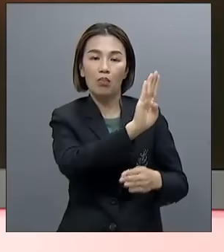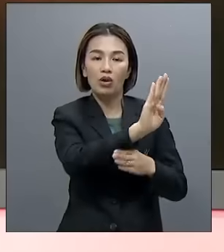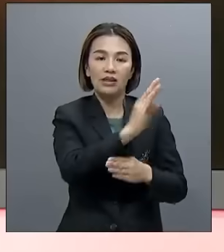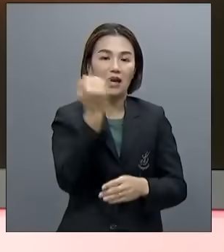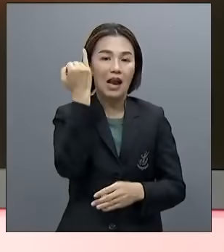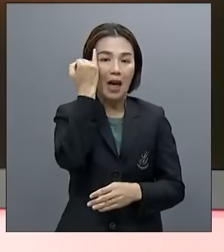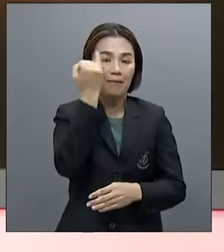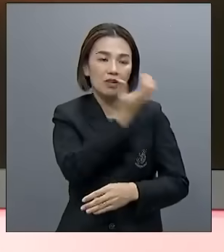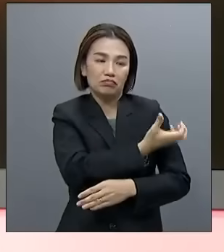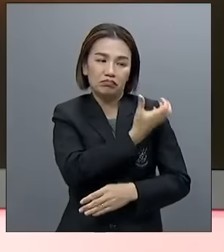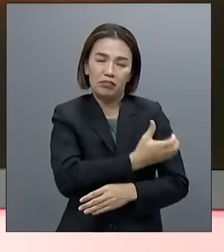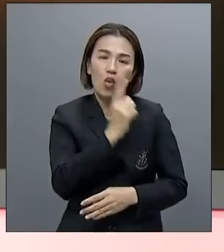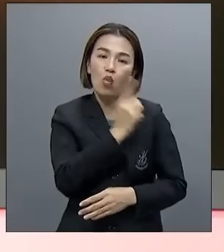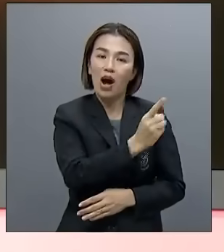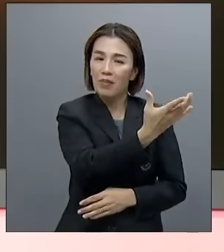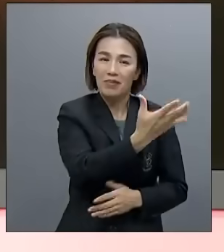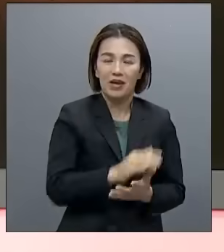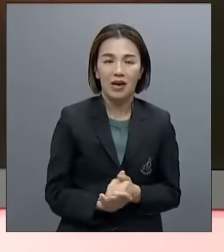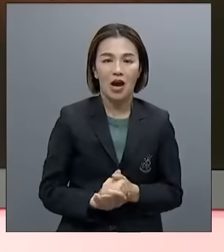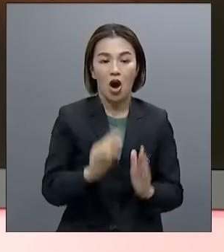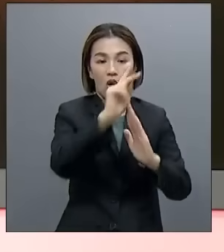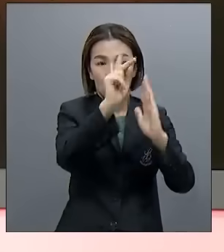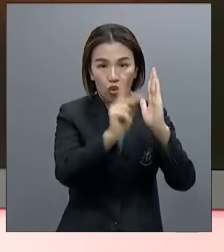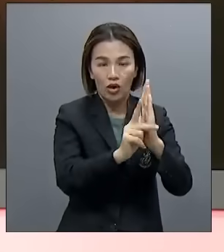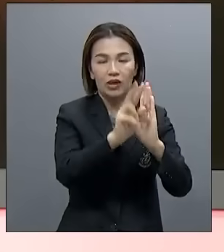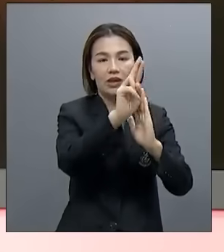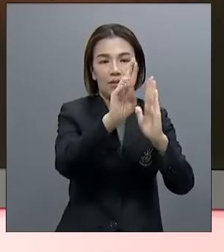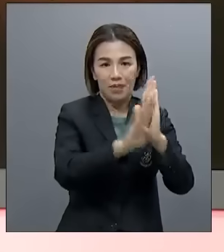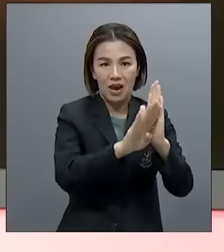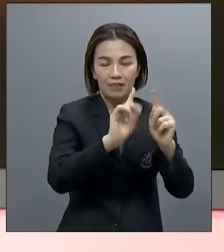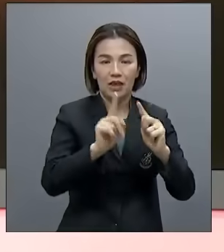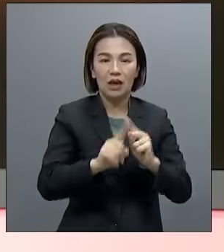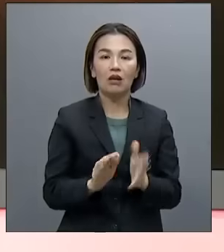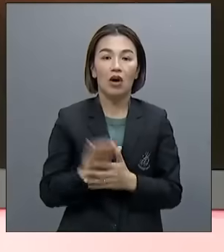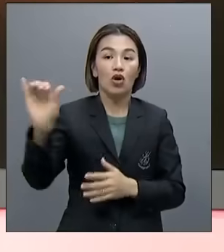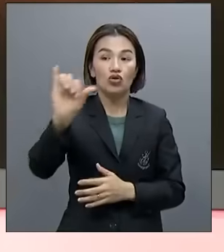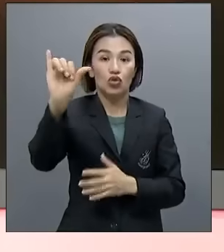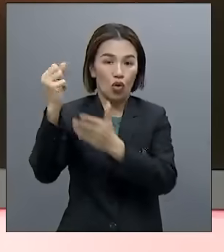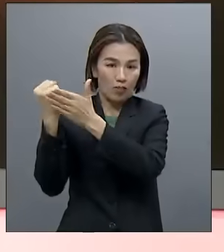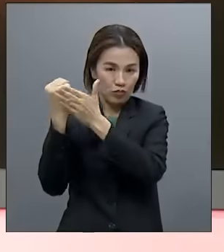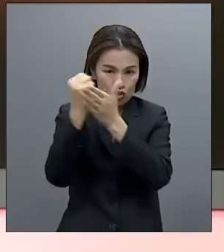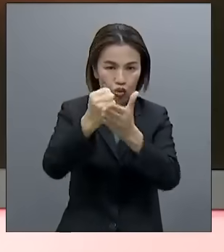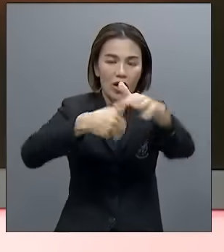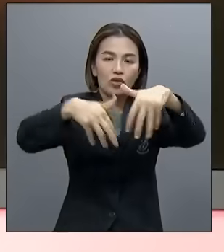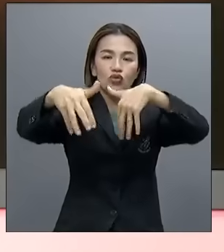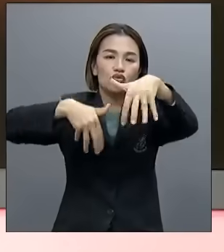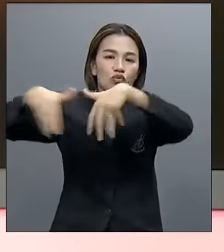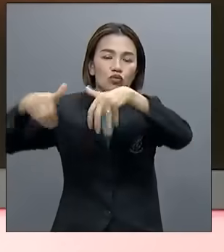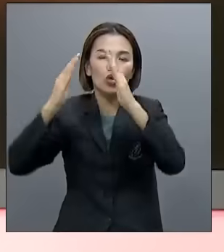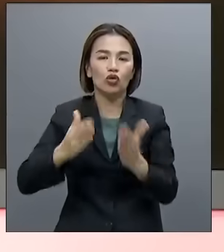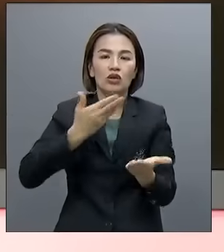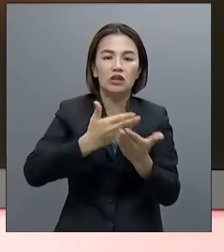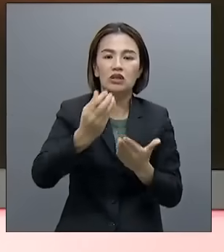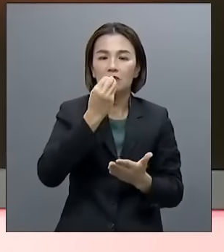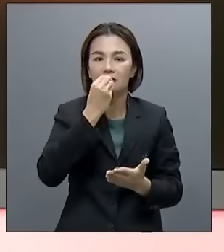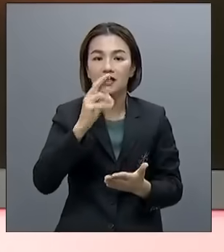มาตรการตรวจสอบต่างๆแล้วก็การออกกฎระเบียบเป็นความพยายามของ EU ในการช่วยเหลือผู้บริโภคค่ะแล้วก็ส่งเสริมสิ่งแวด